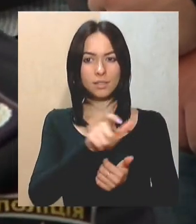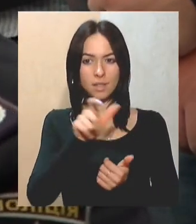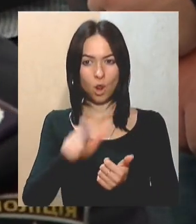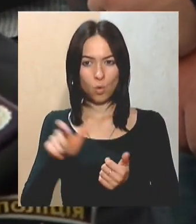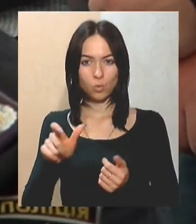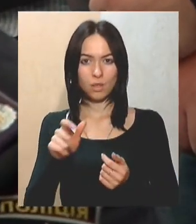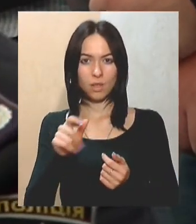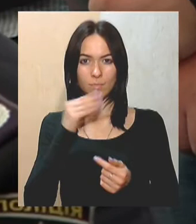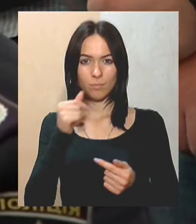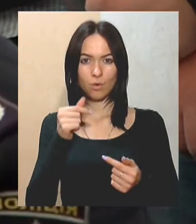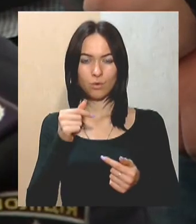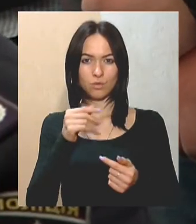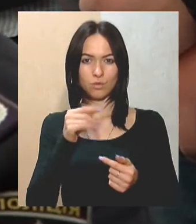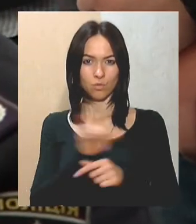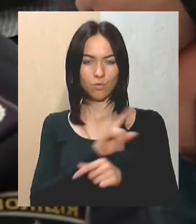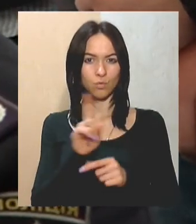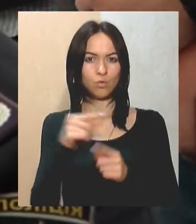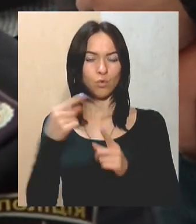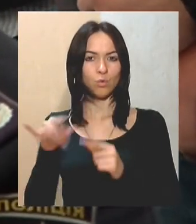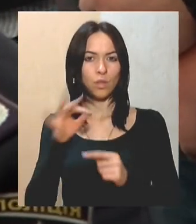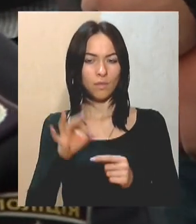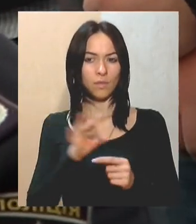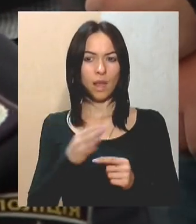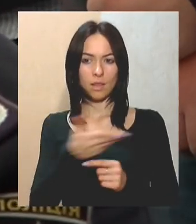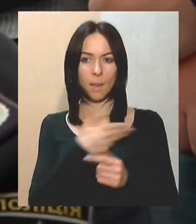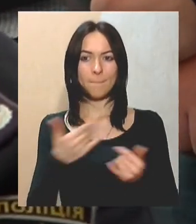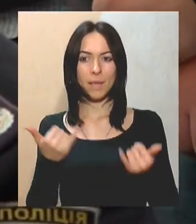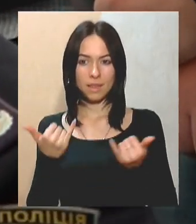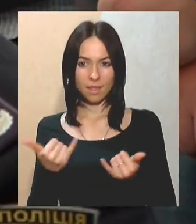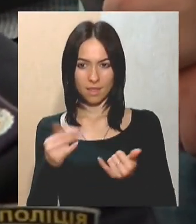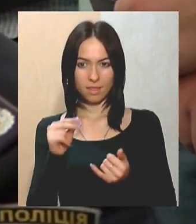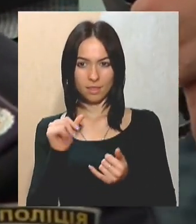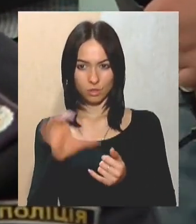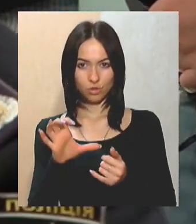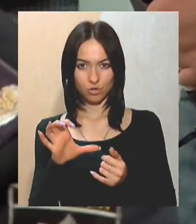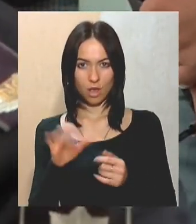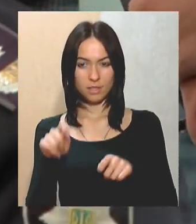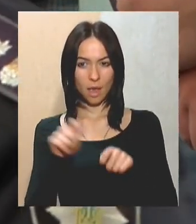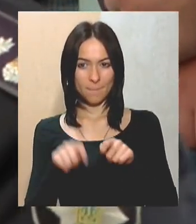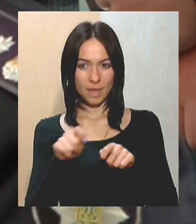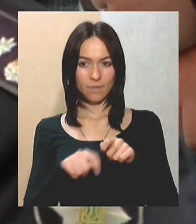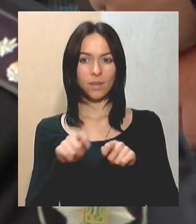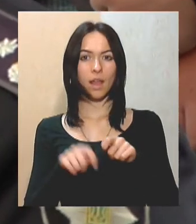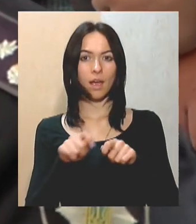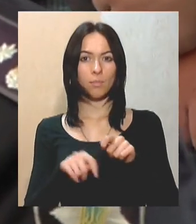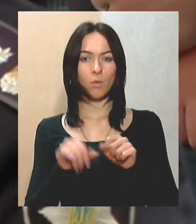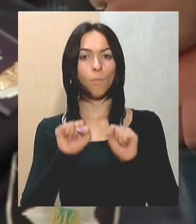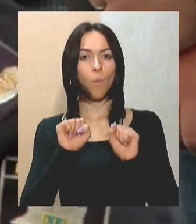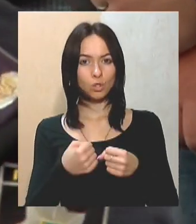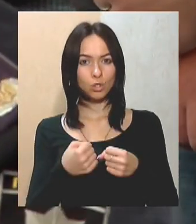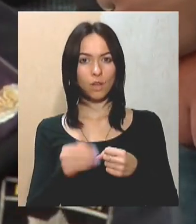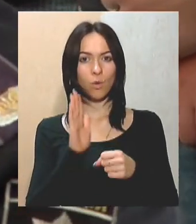суперечать іншим, які нам надають. Ми на даний час перевіряємо і, можливо, будуть проведені, неможливо, а